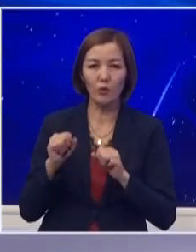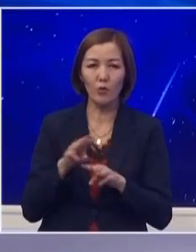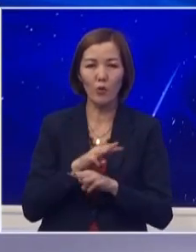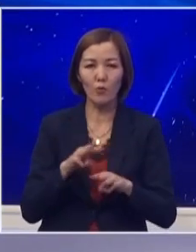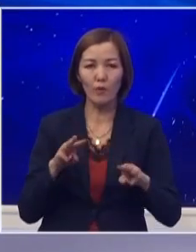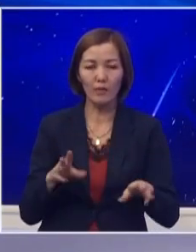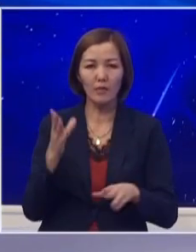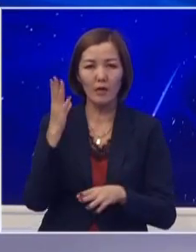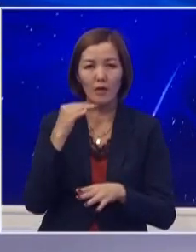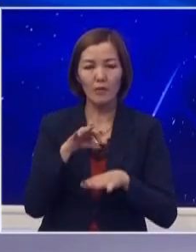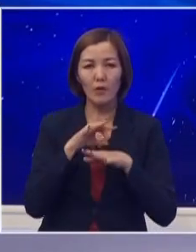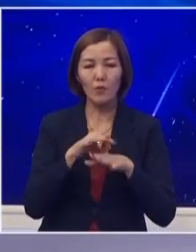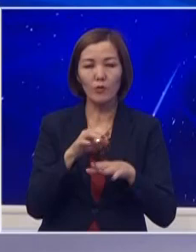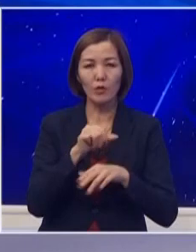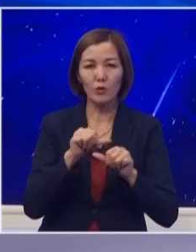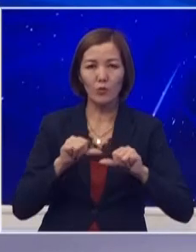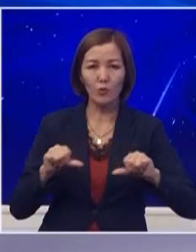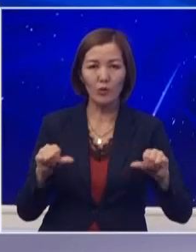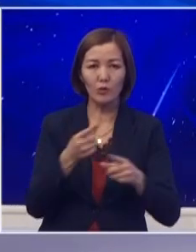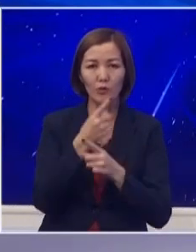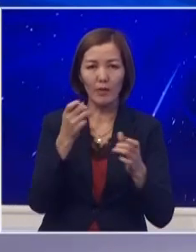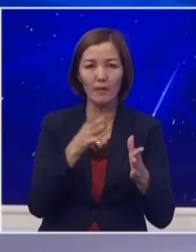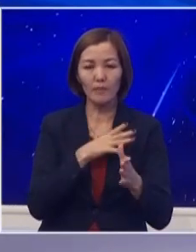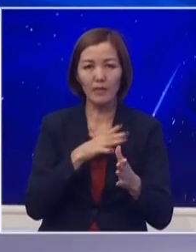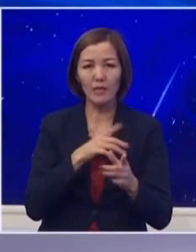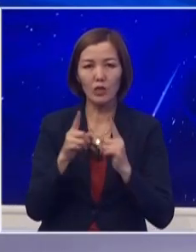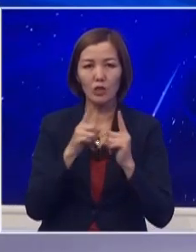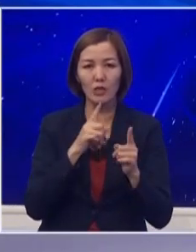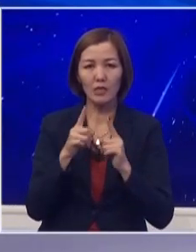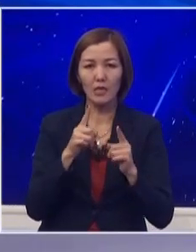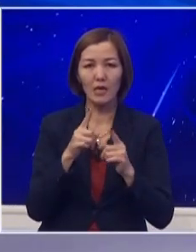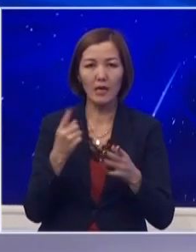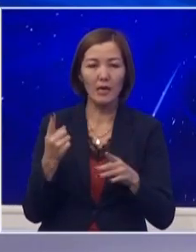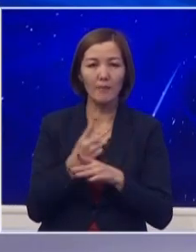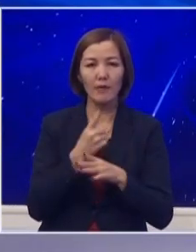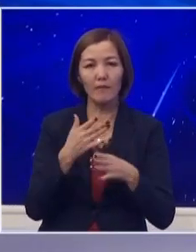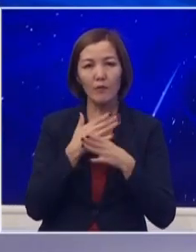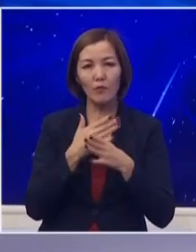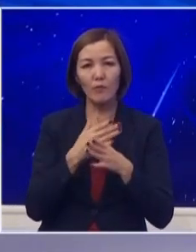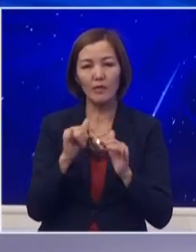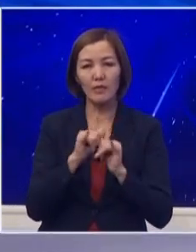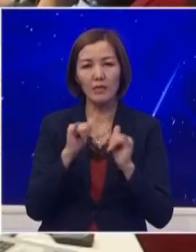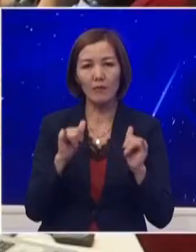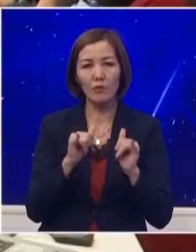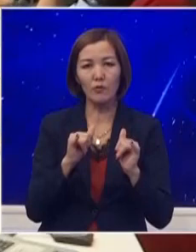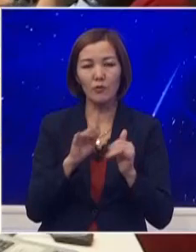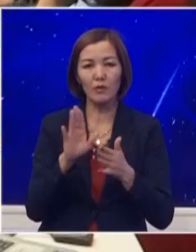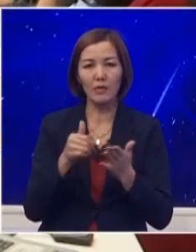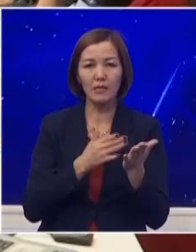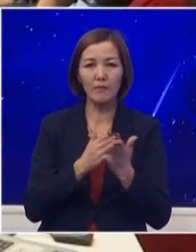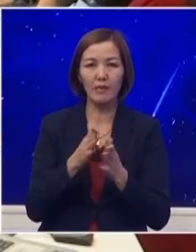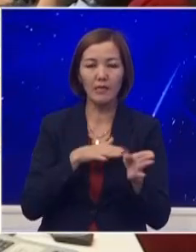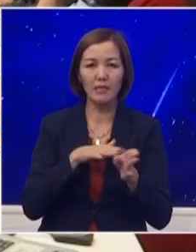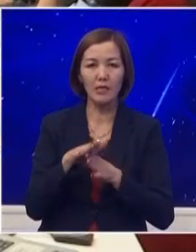өкілдері Алматыда өткен дөңгелек үстелде мәлімдеді. Сонымен қатар жиында медициналық алғашқы санитарлық көмекті дамытудың негізгі бағыттарын іске